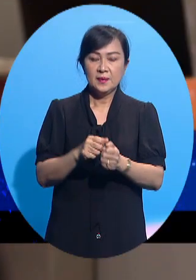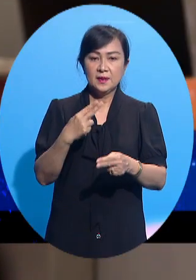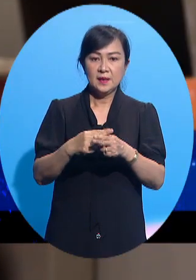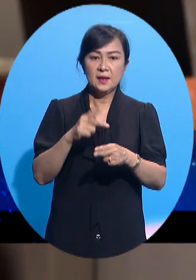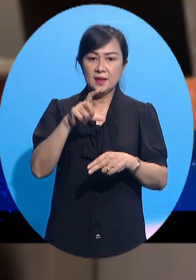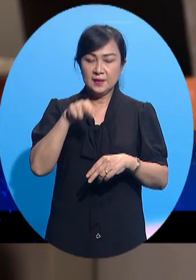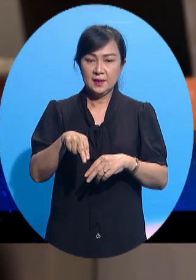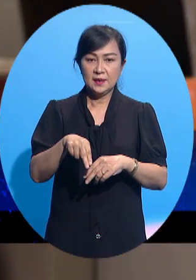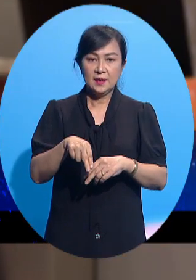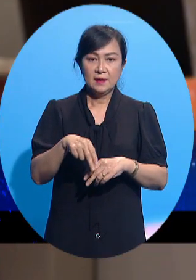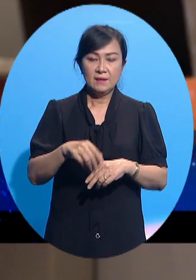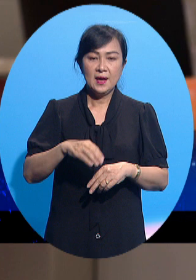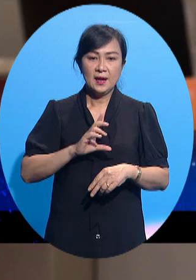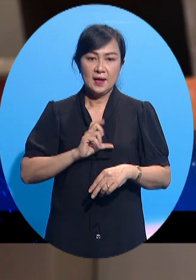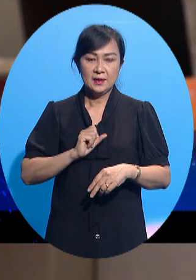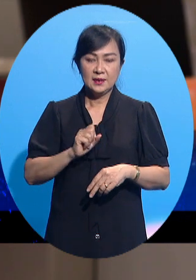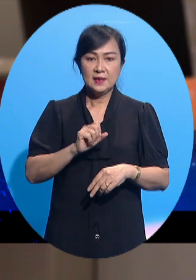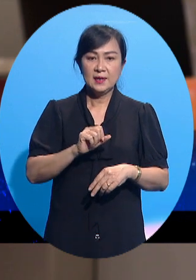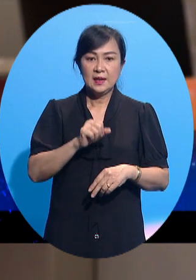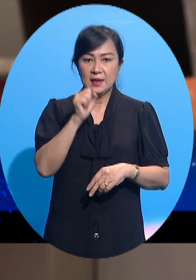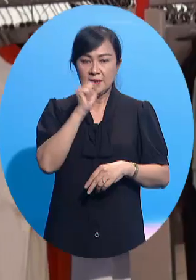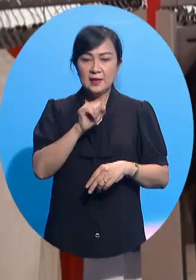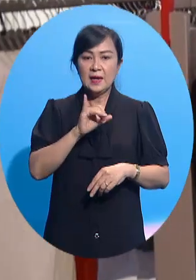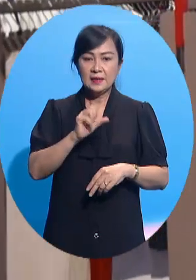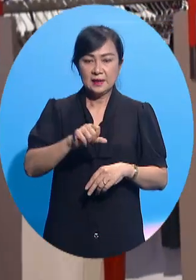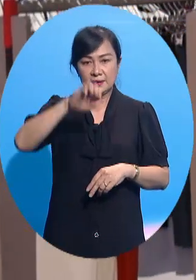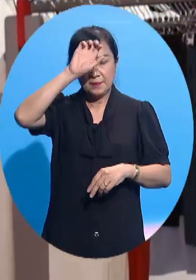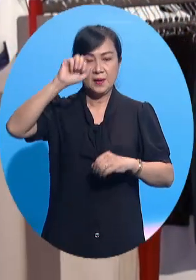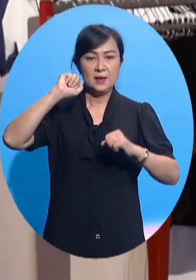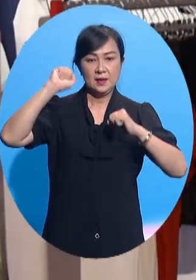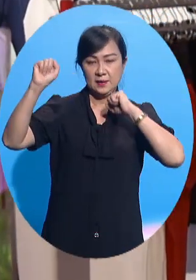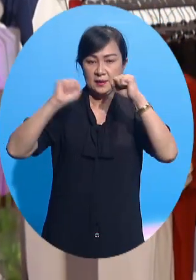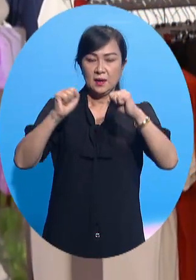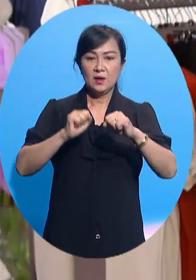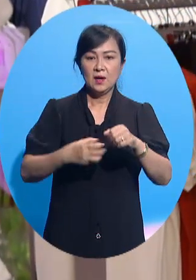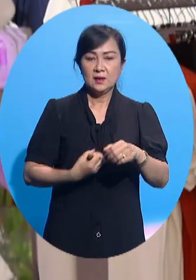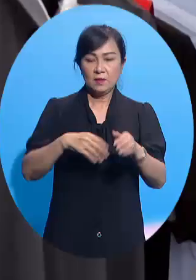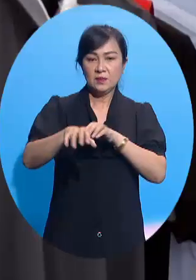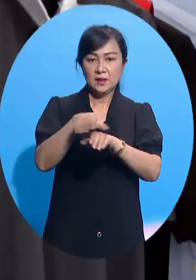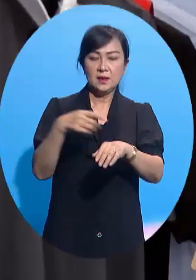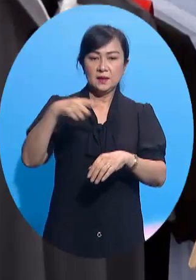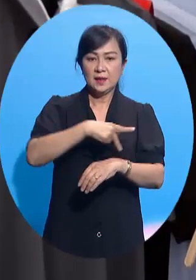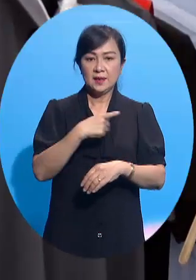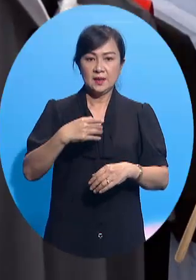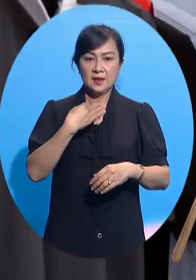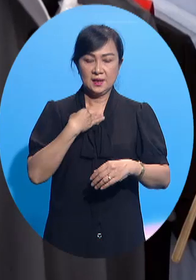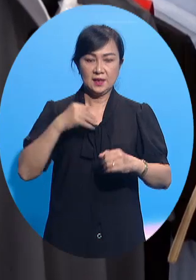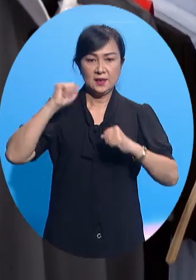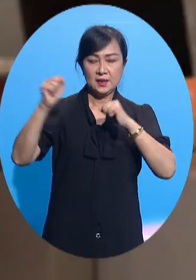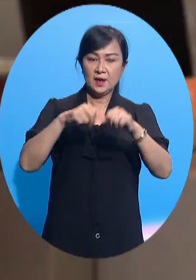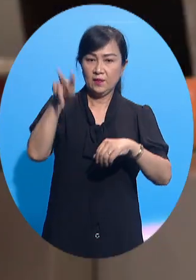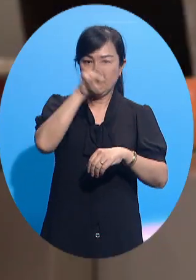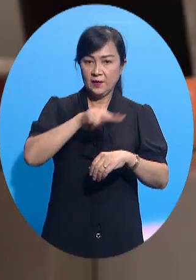hiệu Linen và ca sĩ Isaac sẽ lan tỏa niềm đam mê luyện tập thể thao, phong cách sống tích cực tới khách hàng yêu thể thao tại Việt